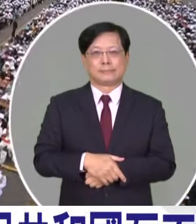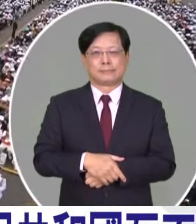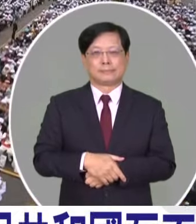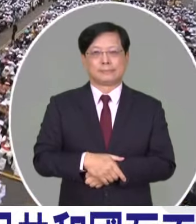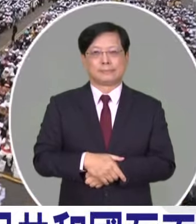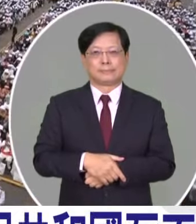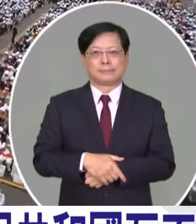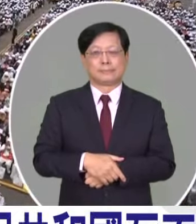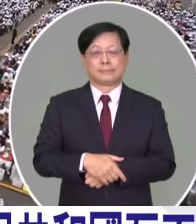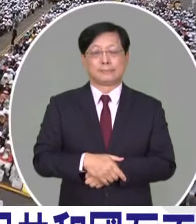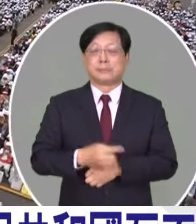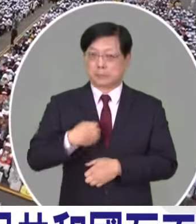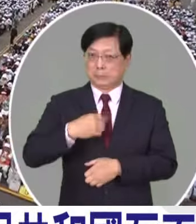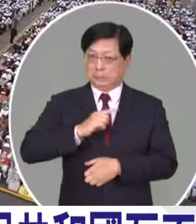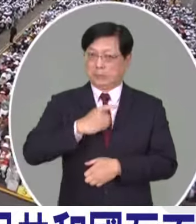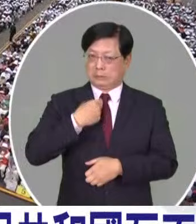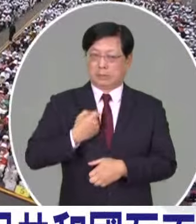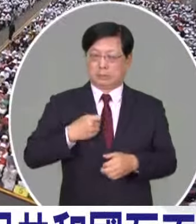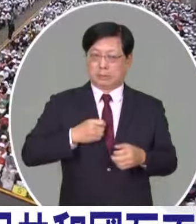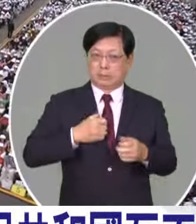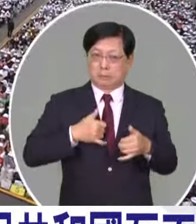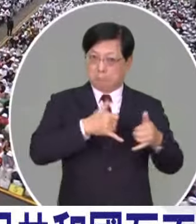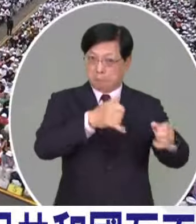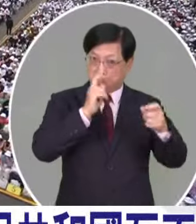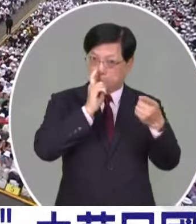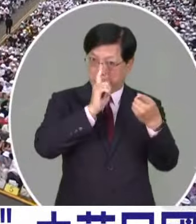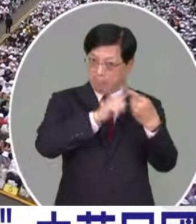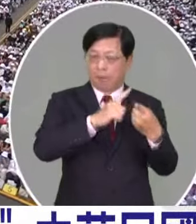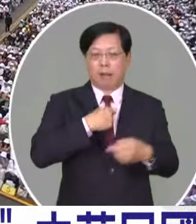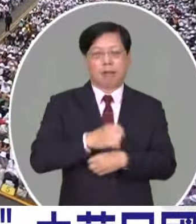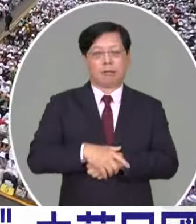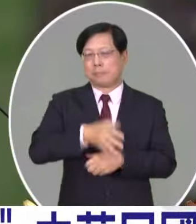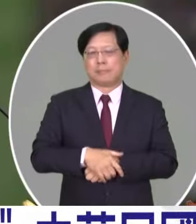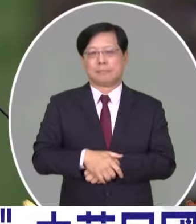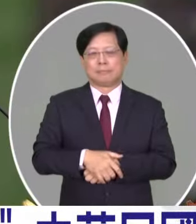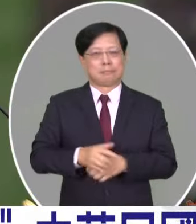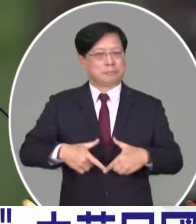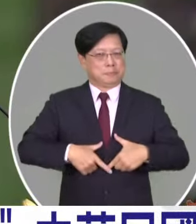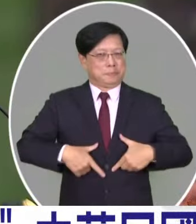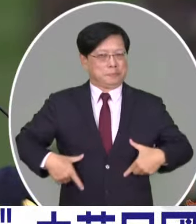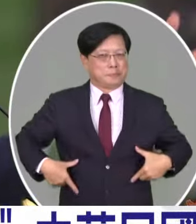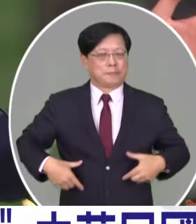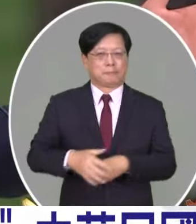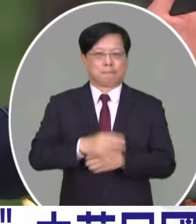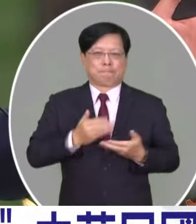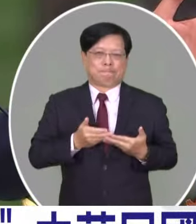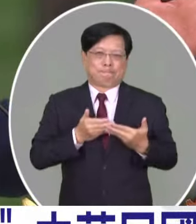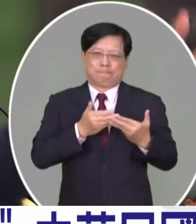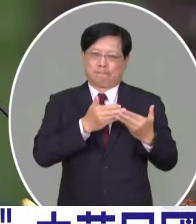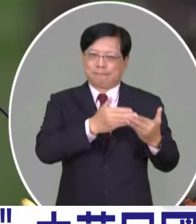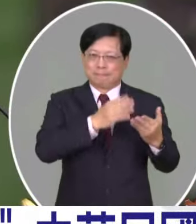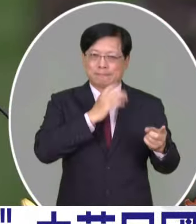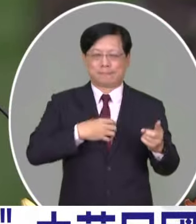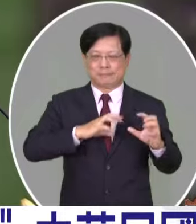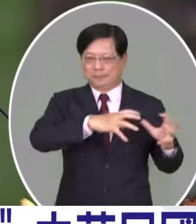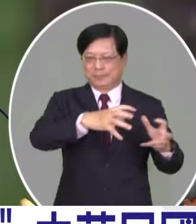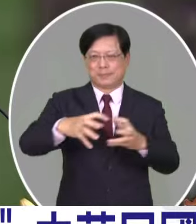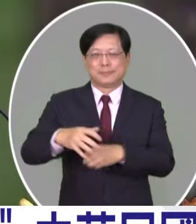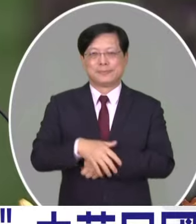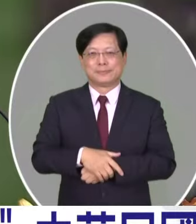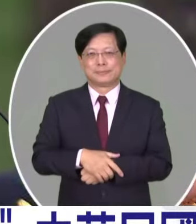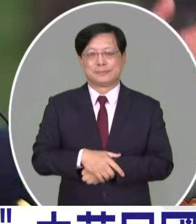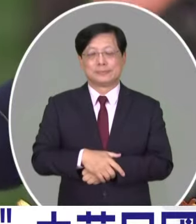说中共提到中华民国台湾三次，台湾79次，中华民国9次。讲稿中也展现台湾